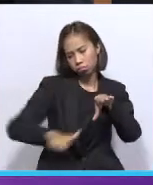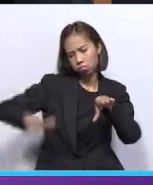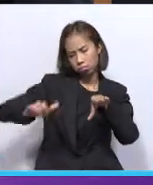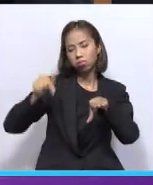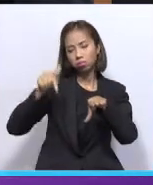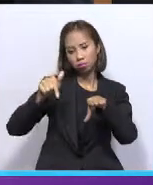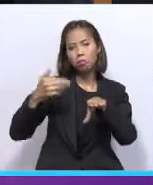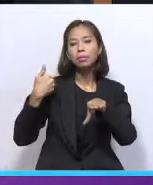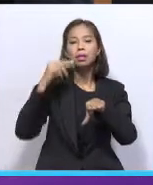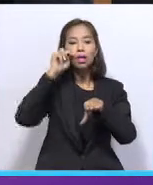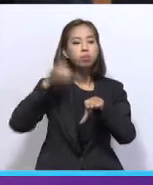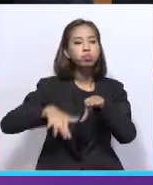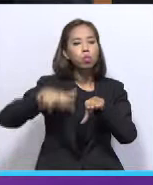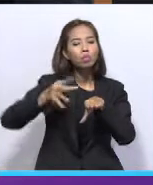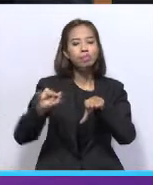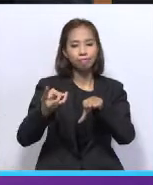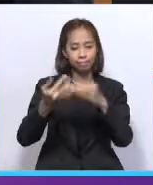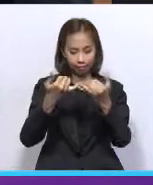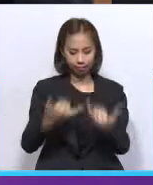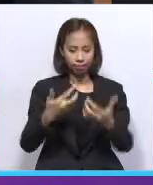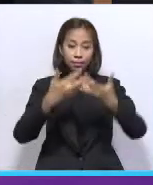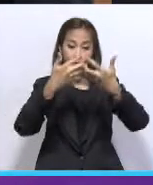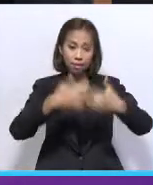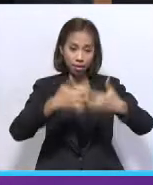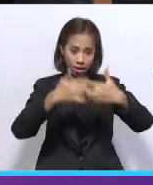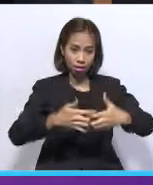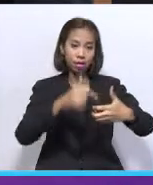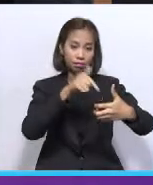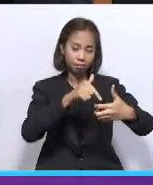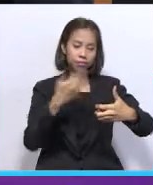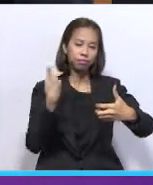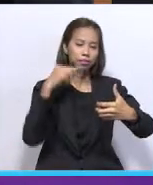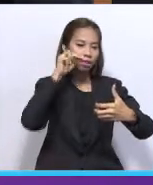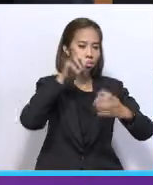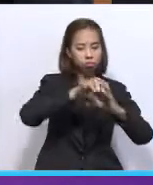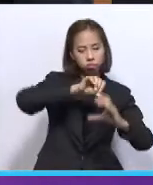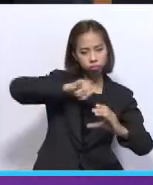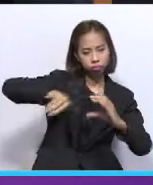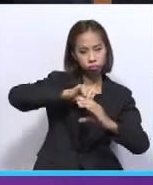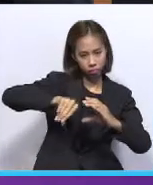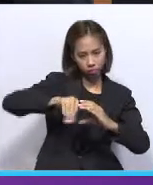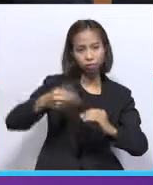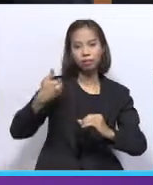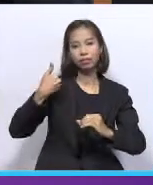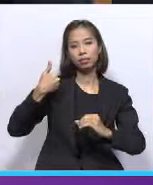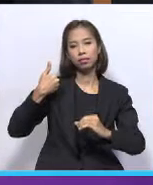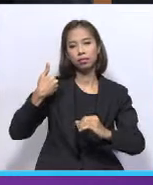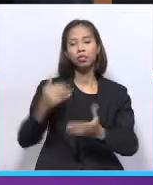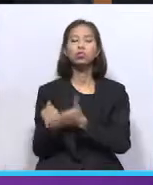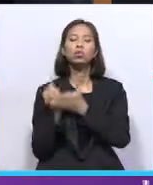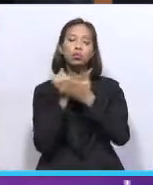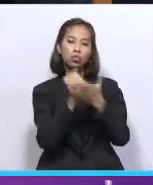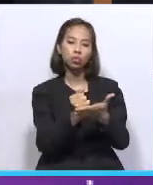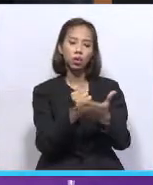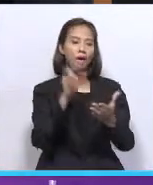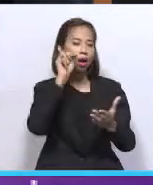านก็ติดตั้งเครื่องสูบน้ำแล้วก็หน่วยงานอื่นไม่ว่าจะเป็นกรมป้องกันและบรรเทาสาธารณภัยก็ไปติดตั้งเครื่องน้ำร่วมกันเนี่ยเพื่อจะ